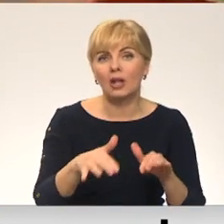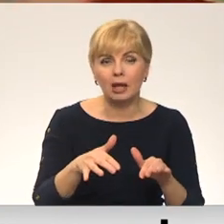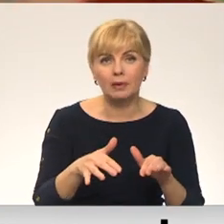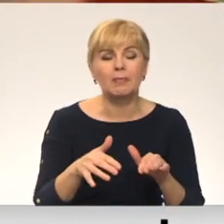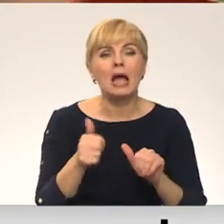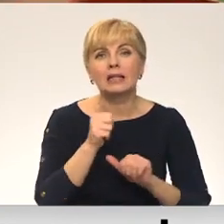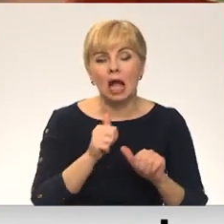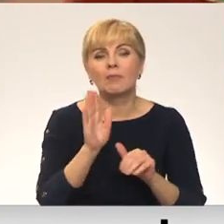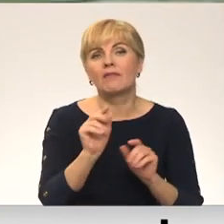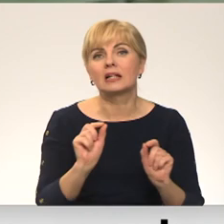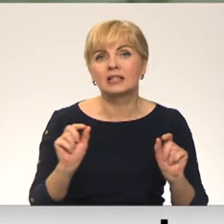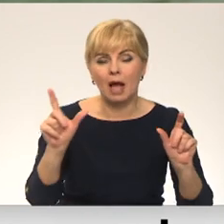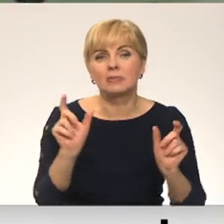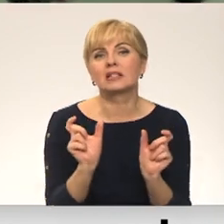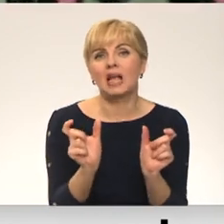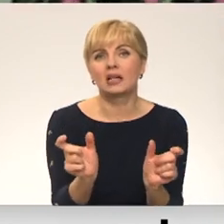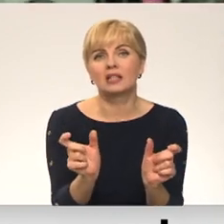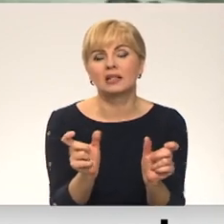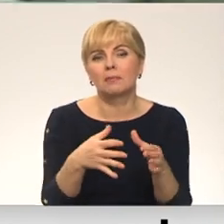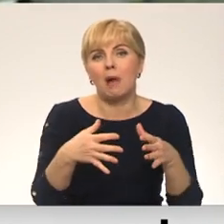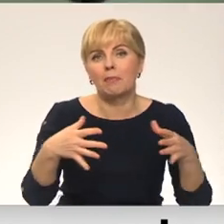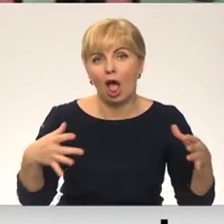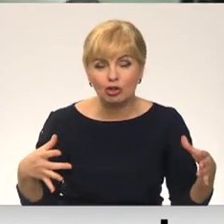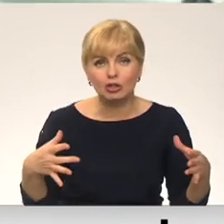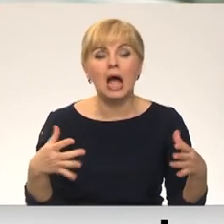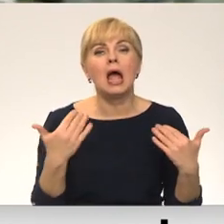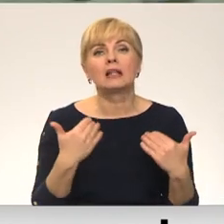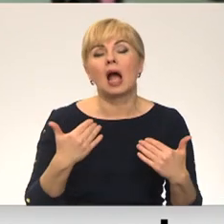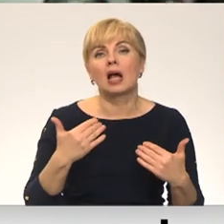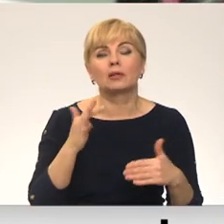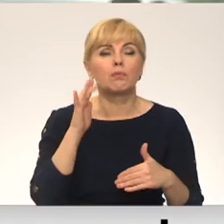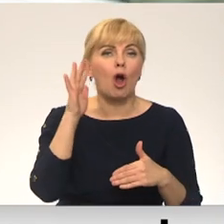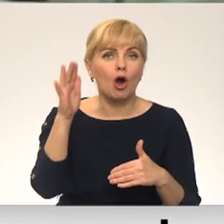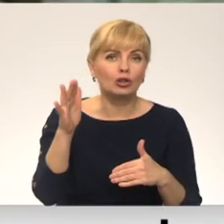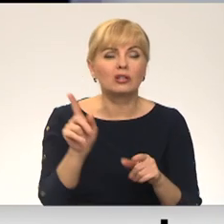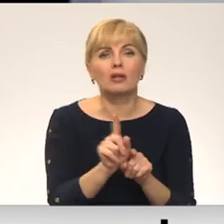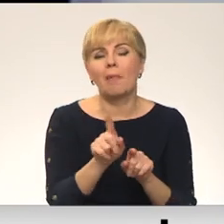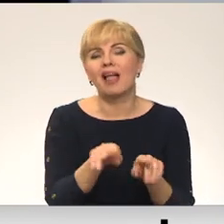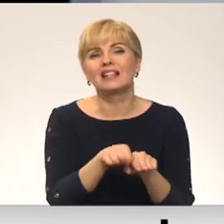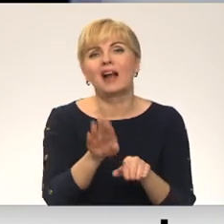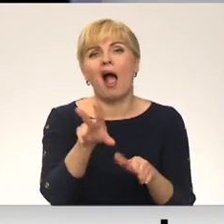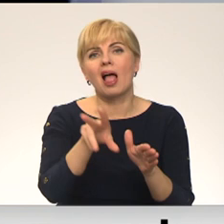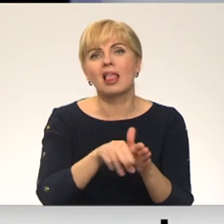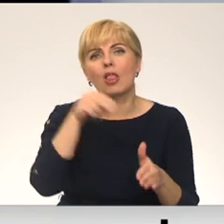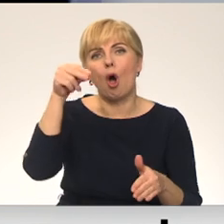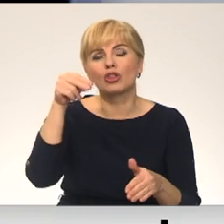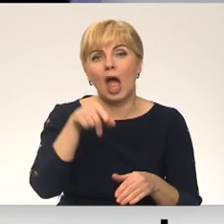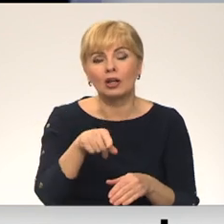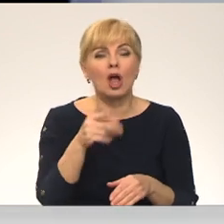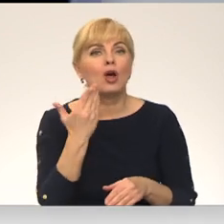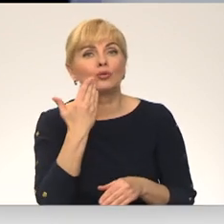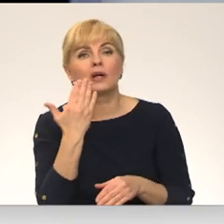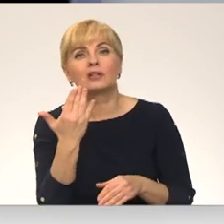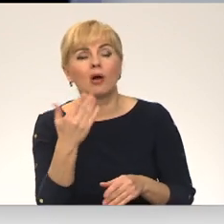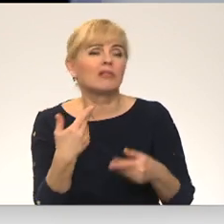vai pieaugot un sankcijām paplašinoties. Prognozes pašreizajā brīdī, protams, ir kā loterija. Ja? Nosaukt cipars